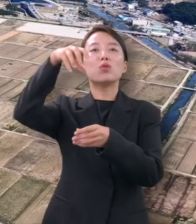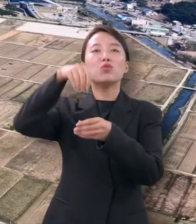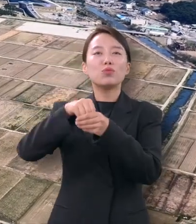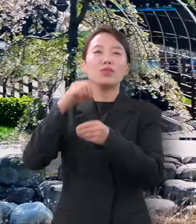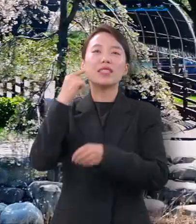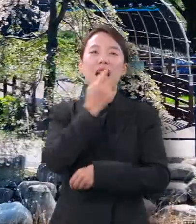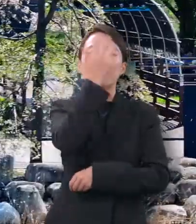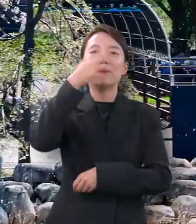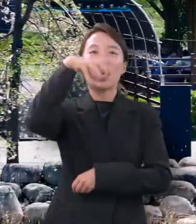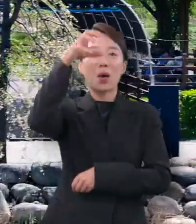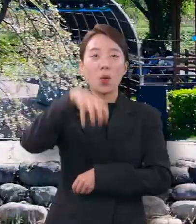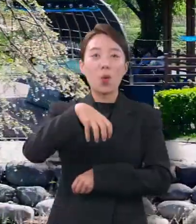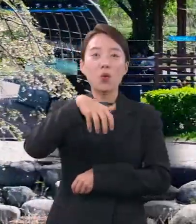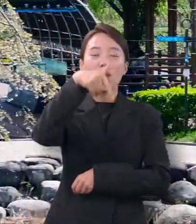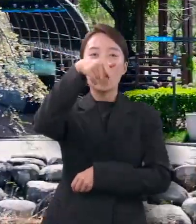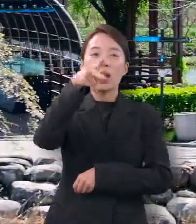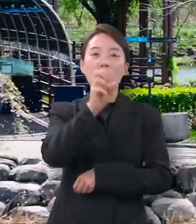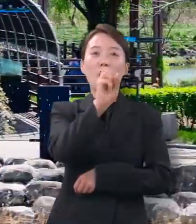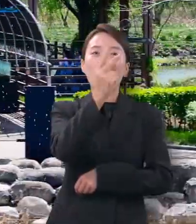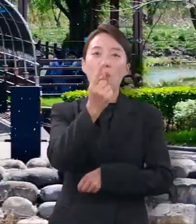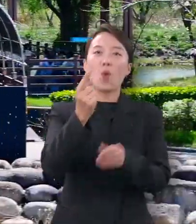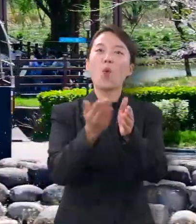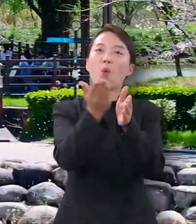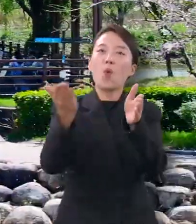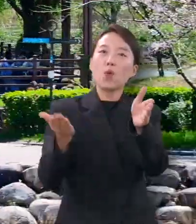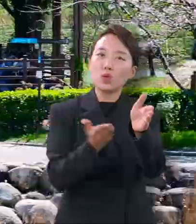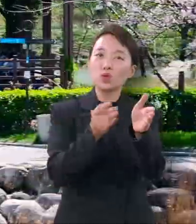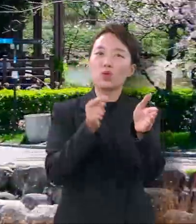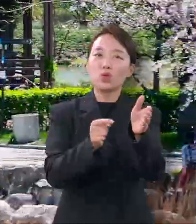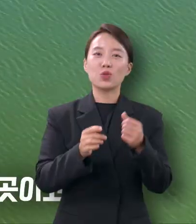곳 강릉 경포호수입니다.